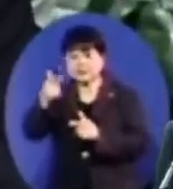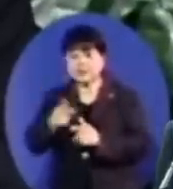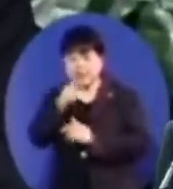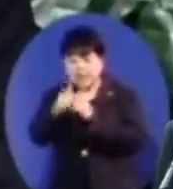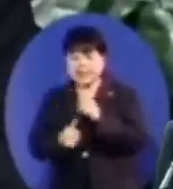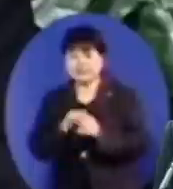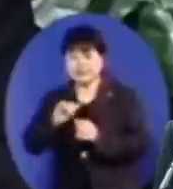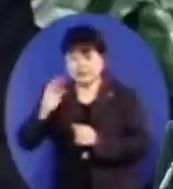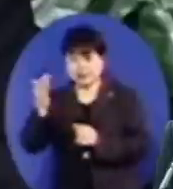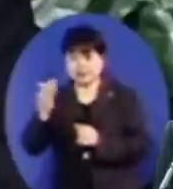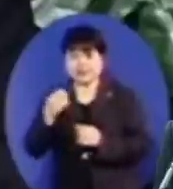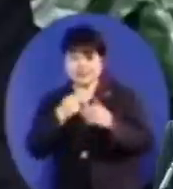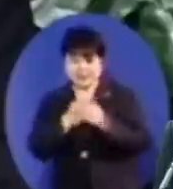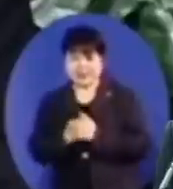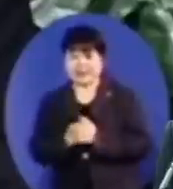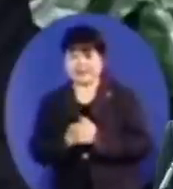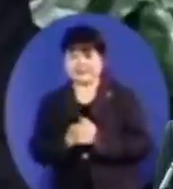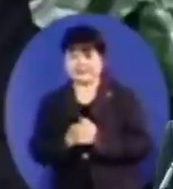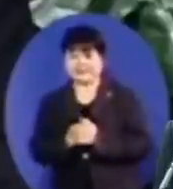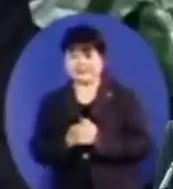하나님이 사람이 되신지라